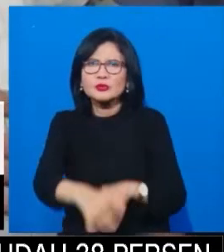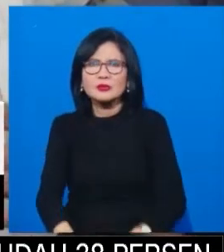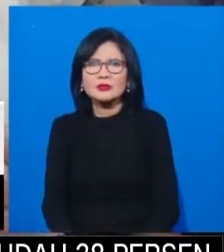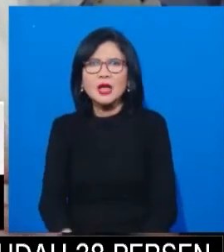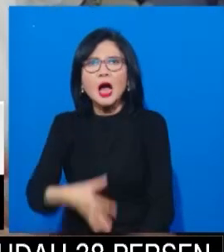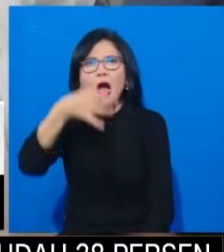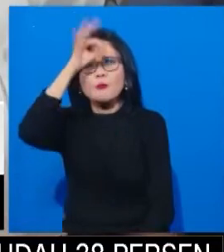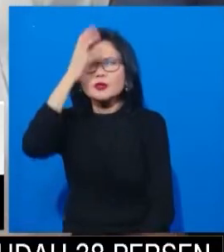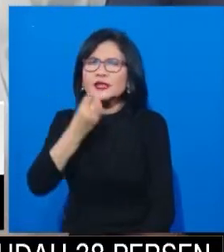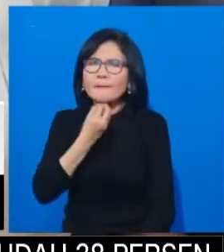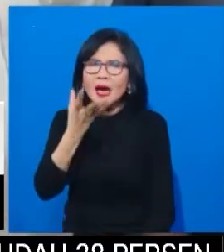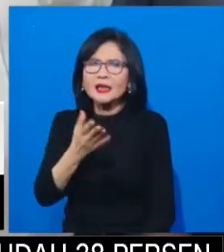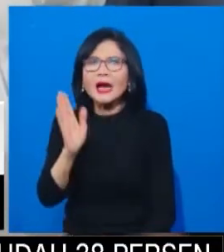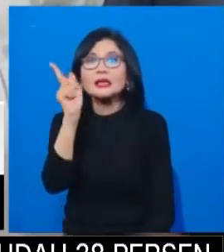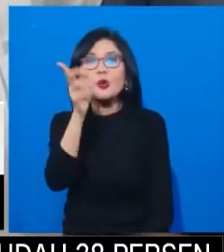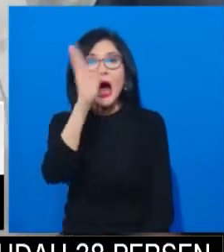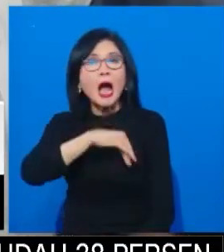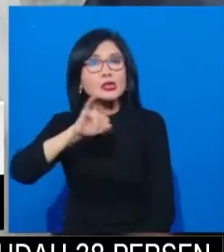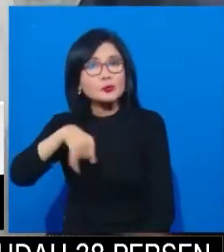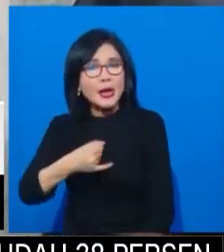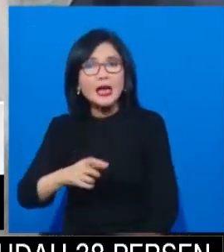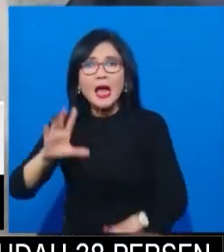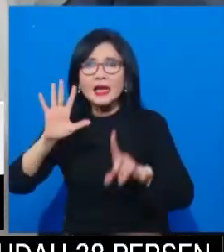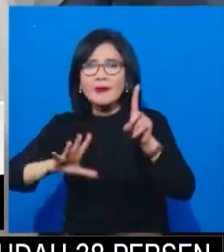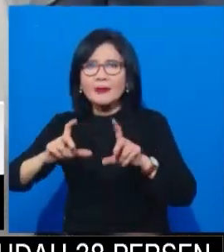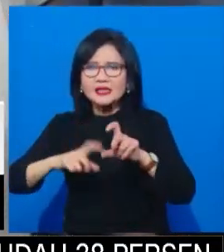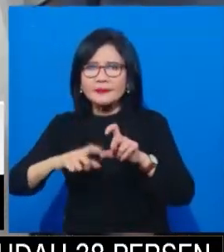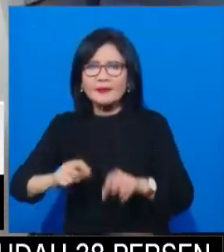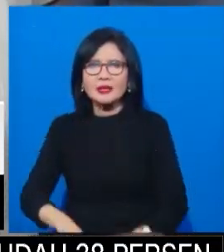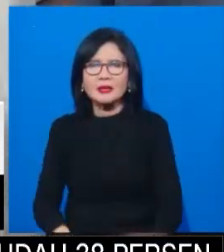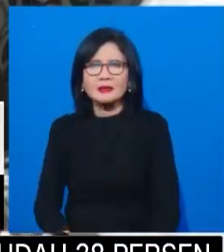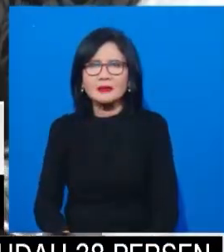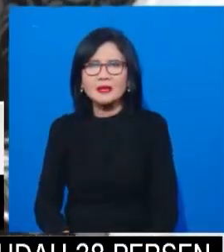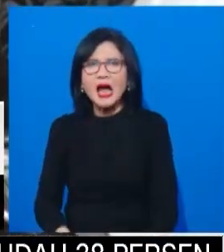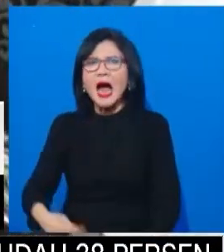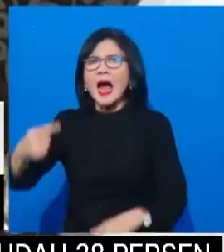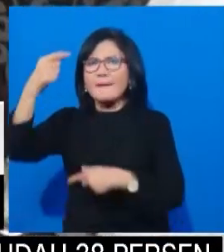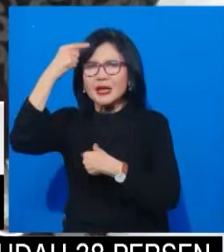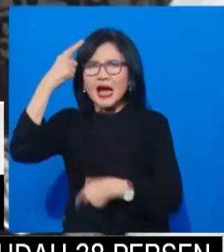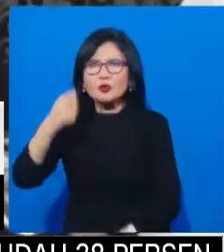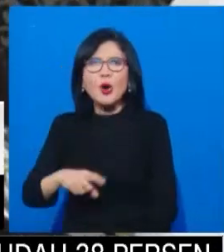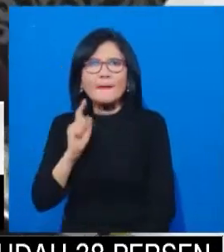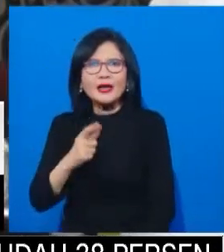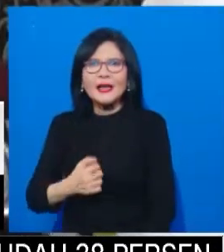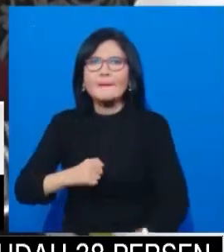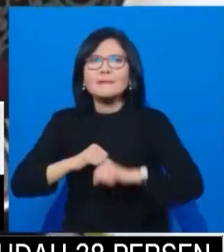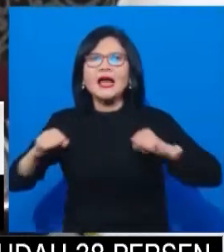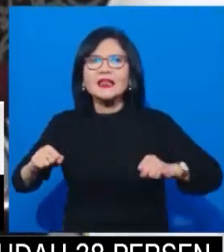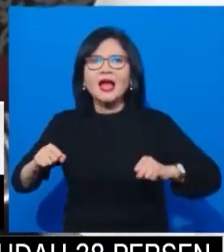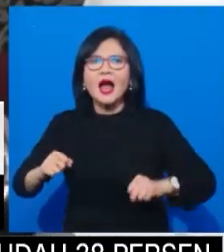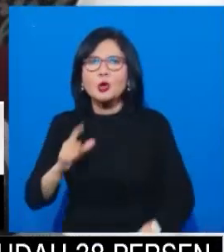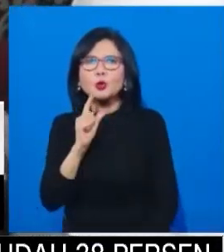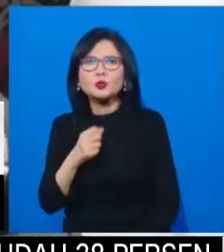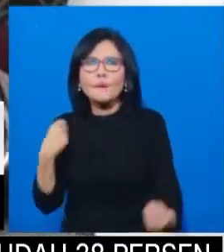Menurut polisi, aksi ini terjadi pada Jumat 15 September lalu di Taman Kota Gorontalo. Pelaku menganiaya korban karena menantang pelaku untuk